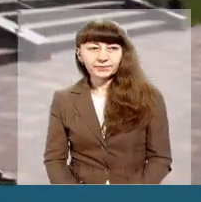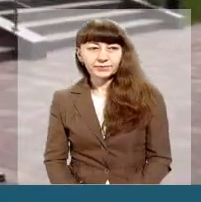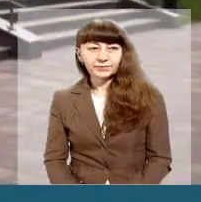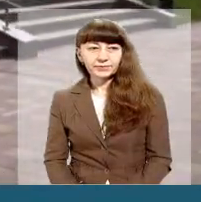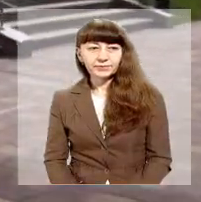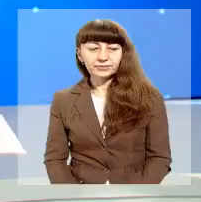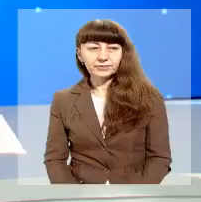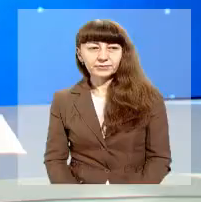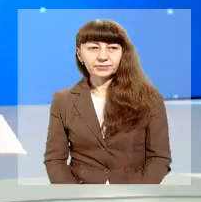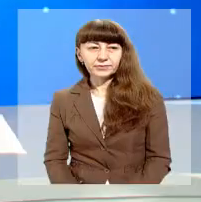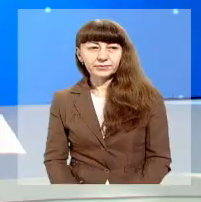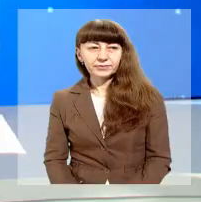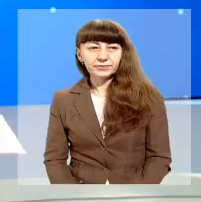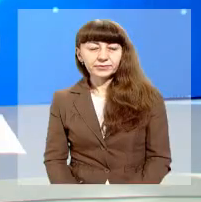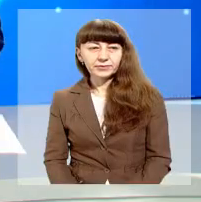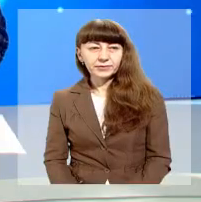«Костанай».